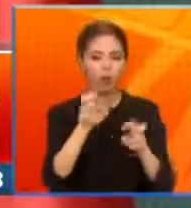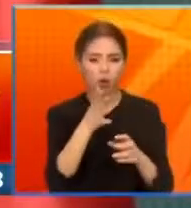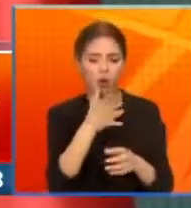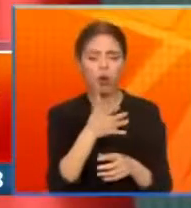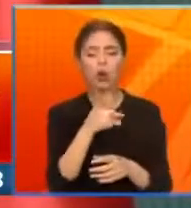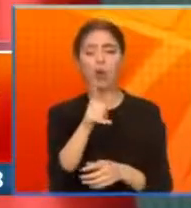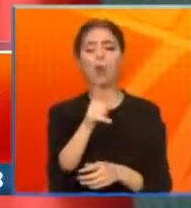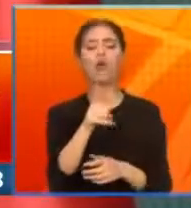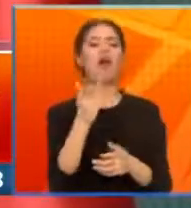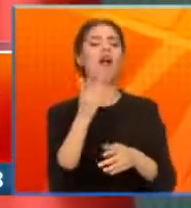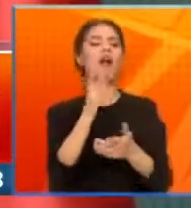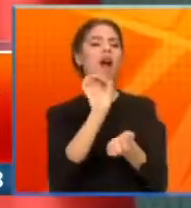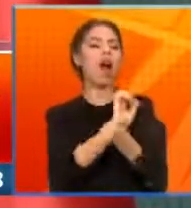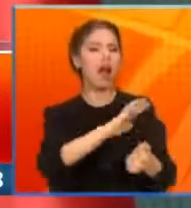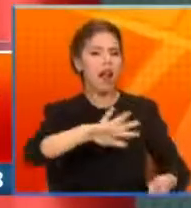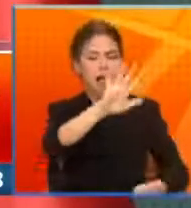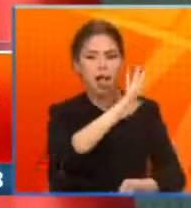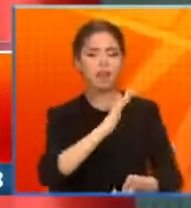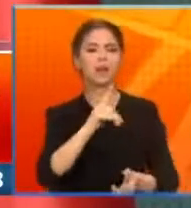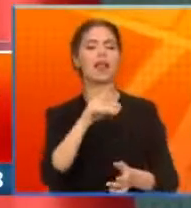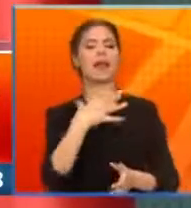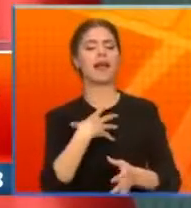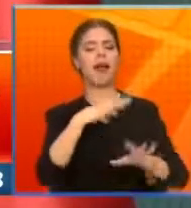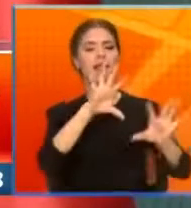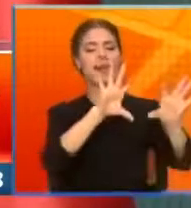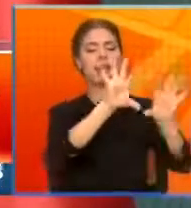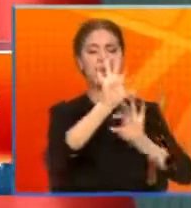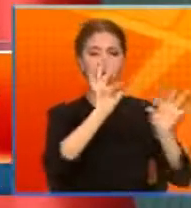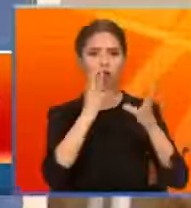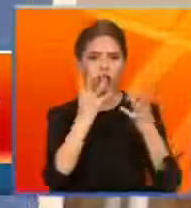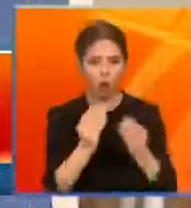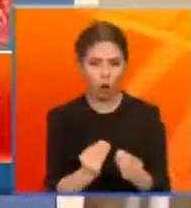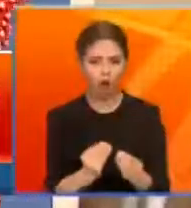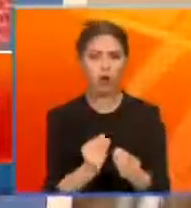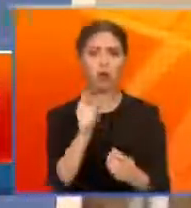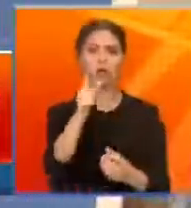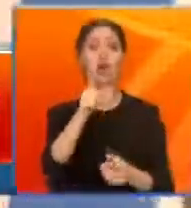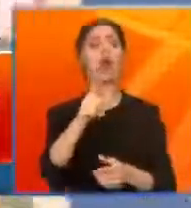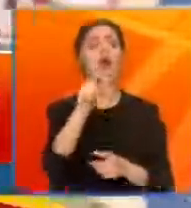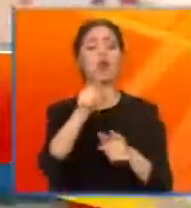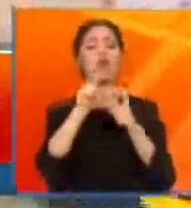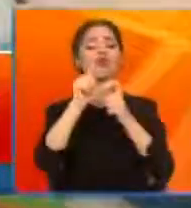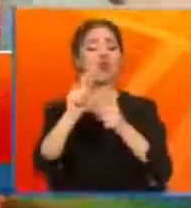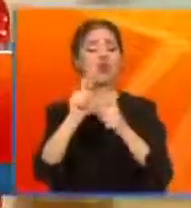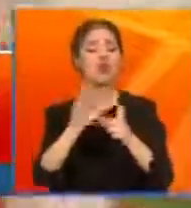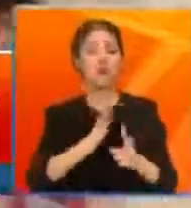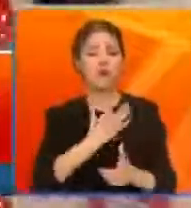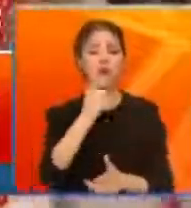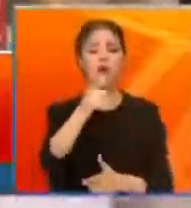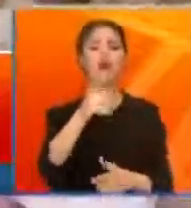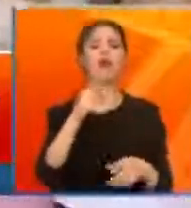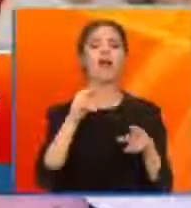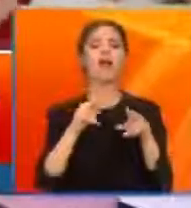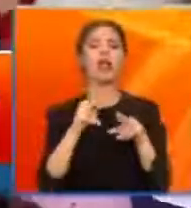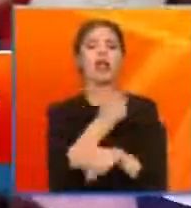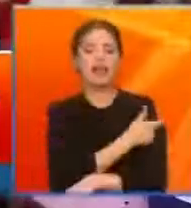velilerin, ebeveynlerin bir tercihte bulunmaları söz konusu olacak. Çok zorluyordu. Kreş ve anaokullarına da tatil